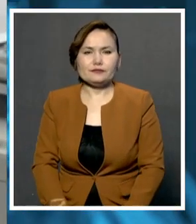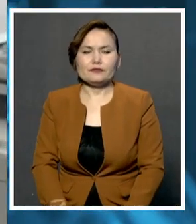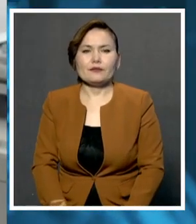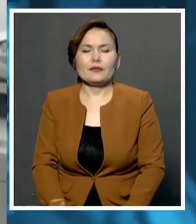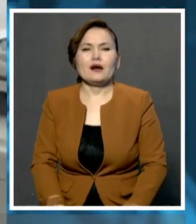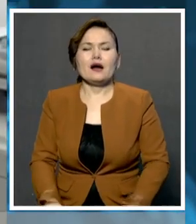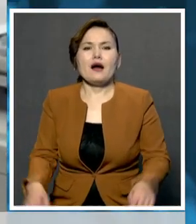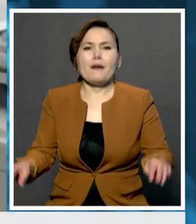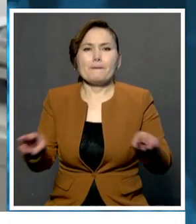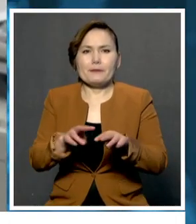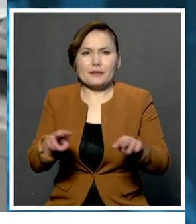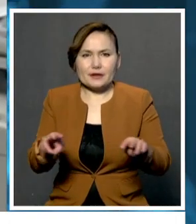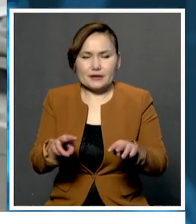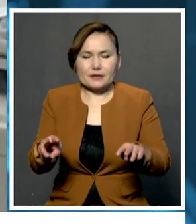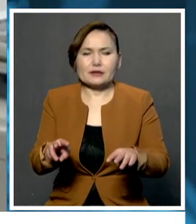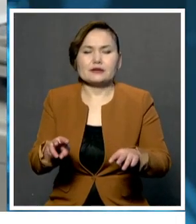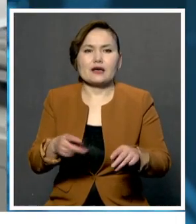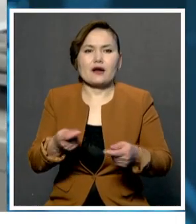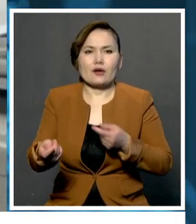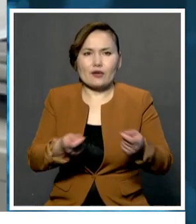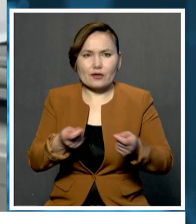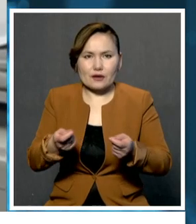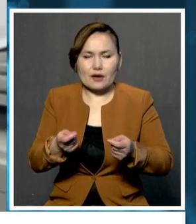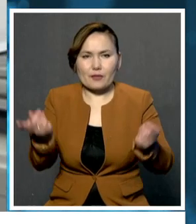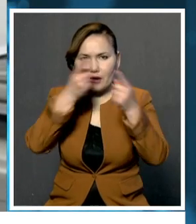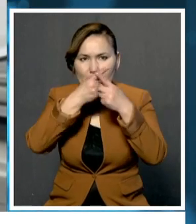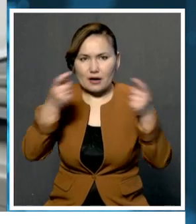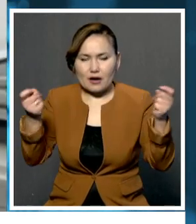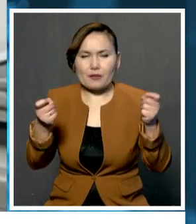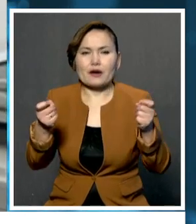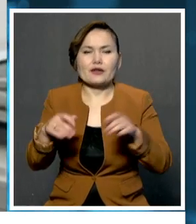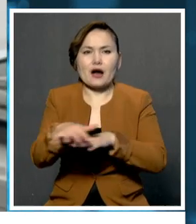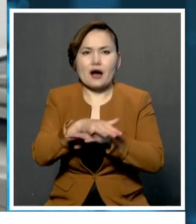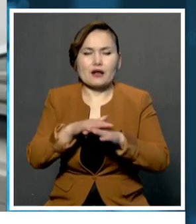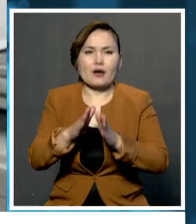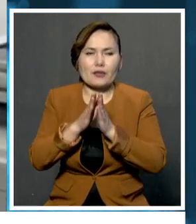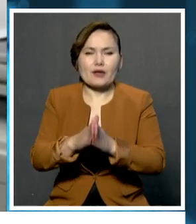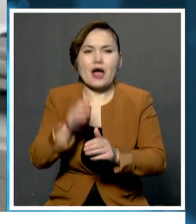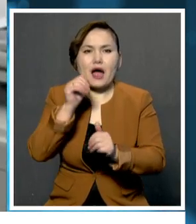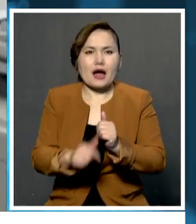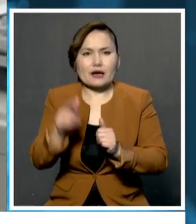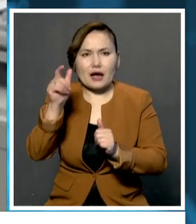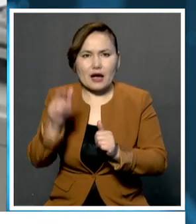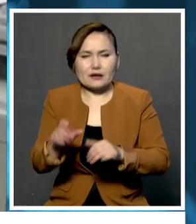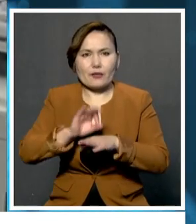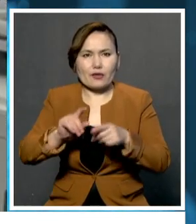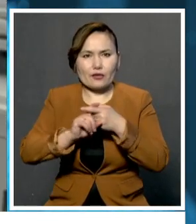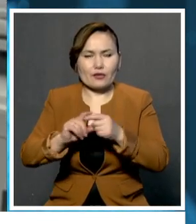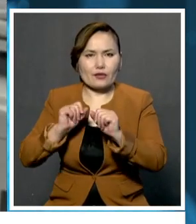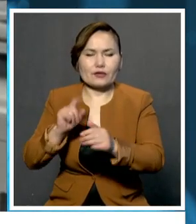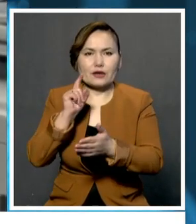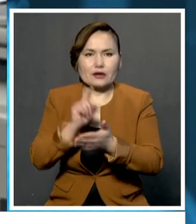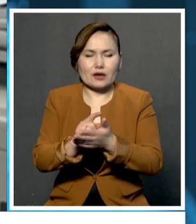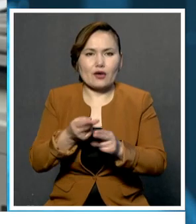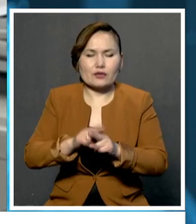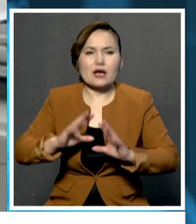қабылданған шешімі міне, әр азамат өз денсаулығын үшін бағынуы тиіс. Бүкіл әлем локдаундың